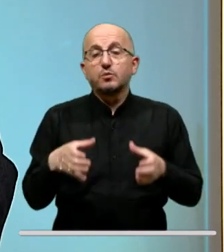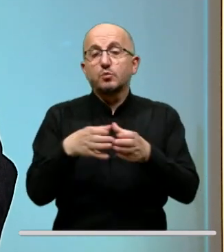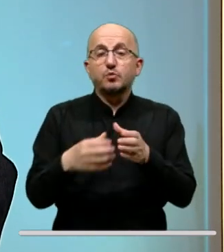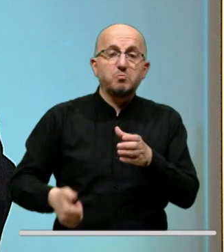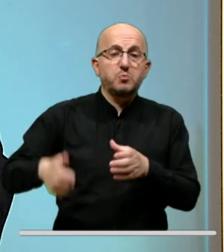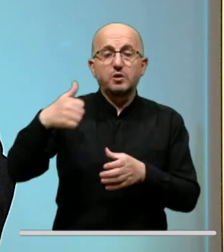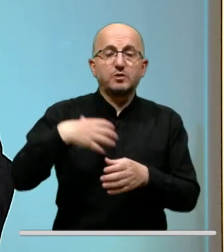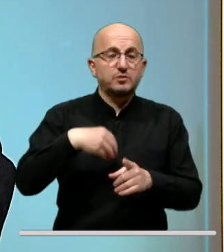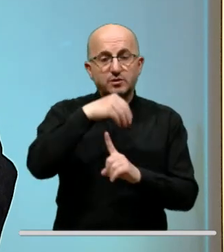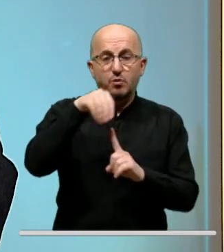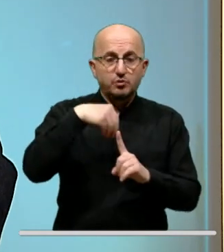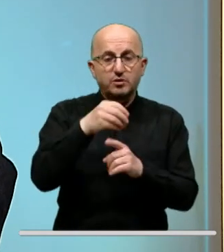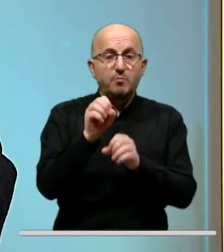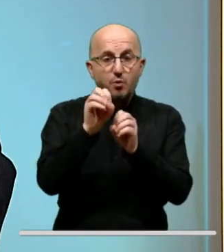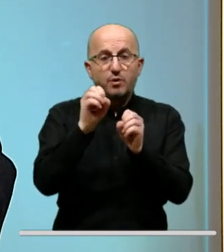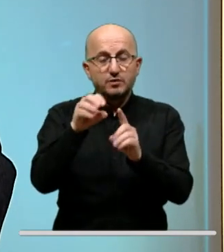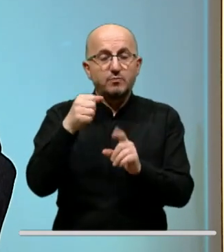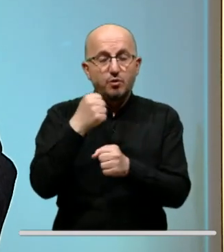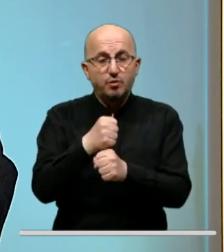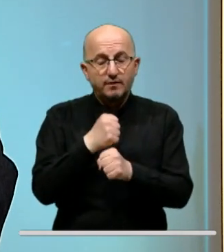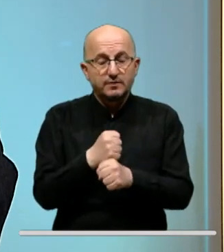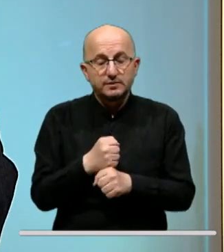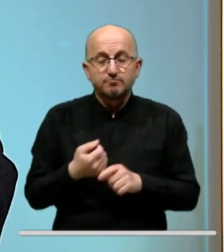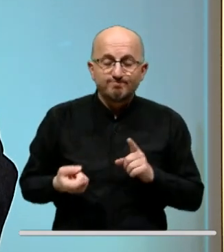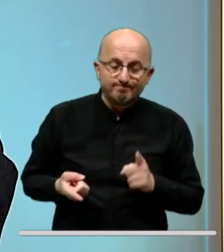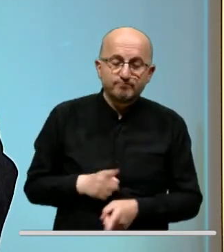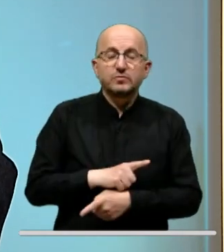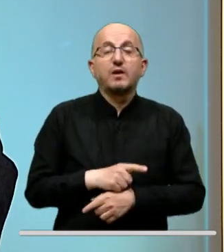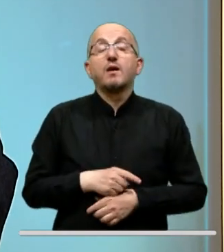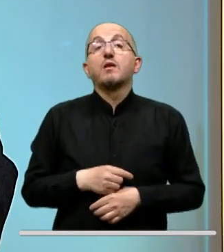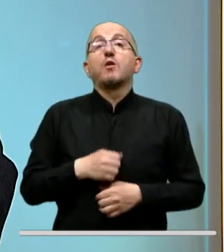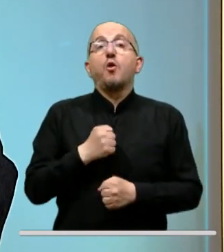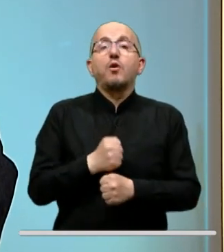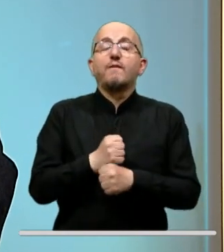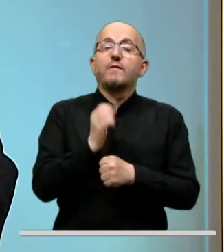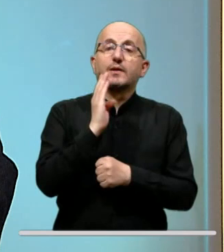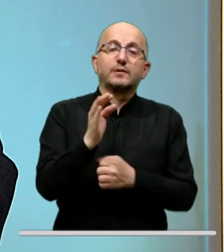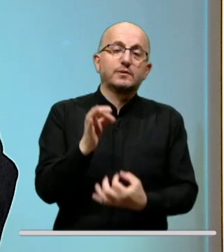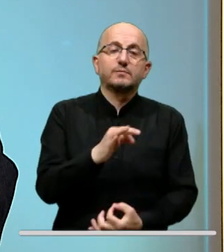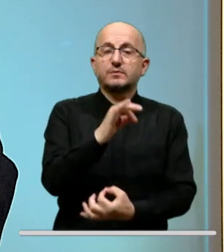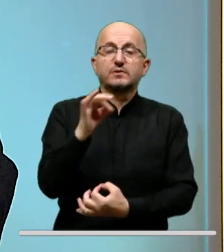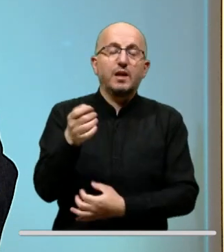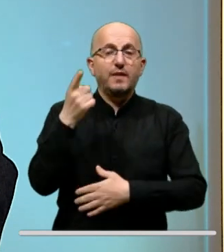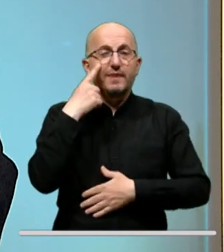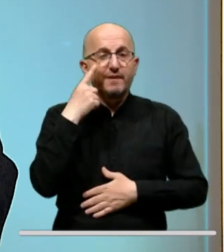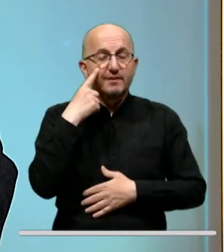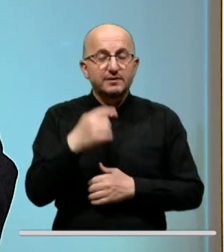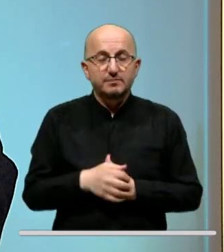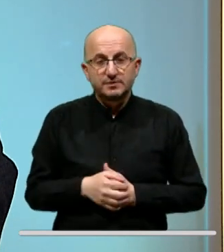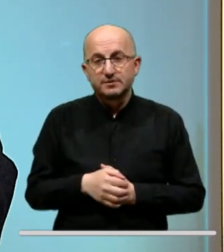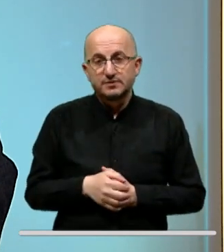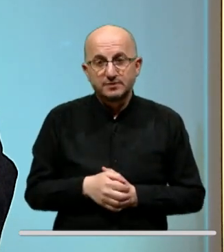başkanı din görevlisi İrşat görevlisi şeklinde e görevli olan gidenlere Devletimiz